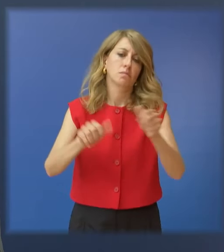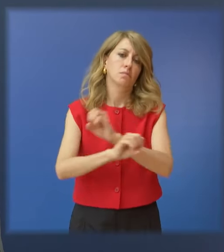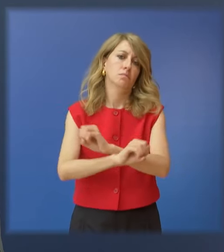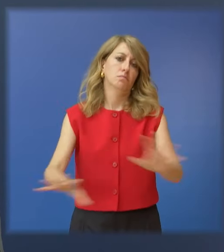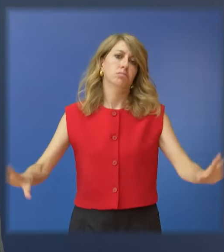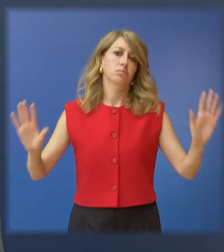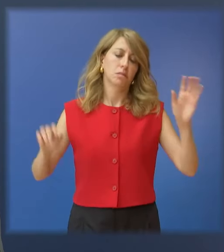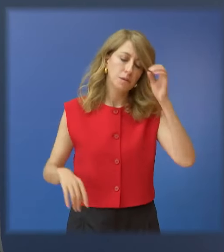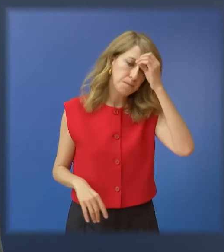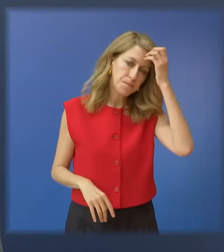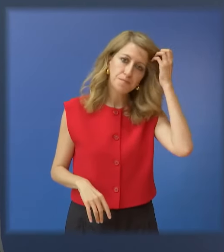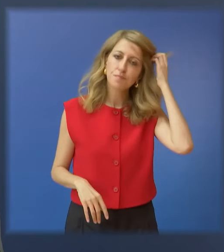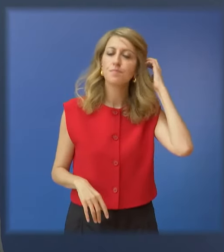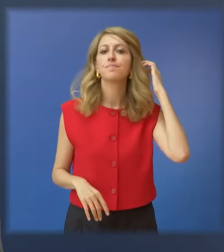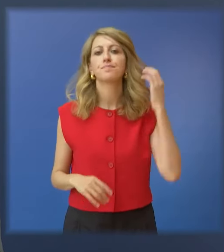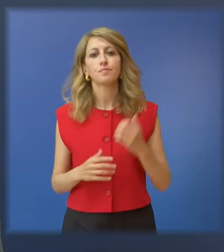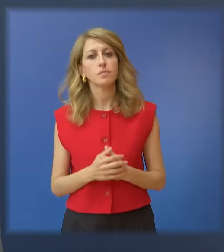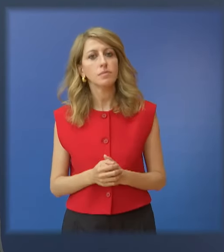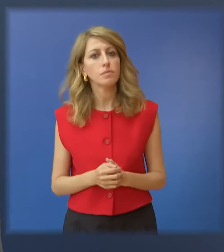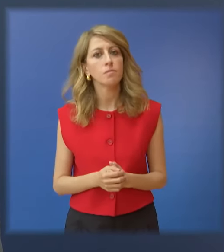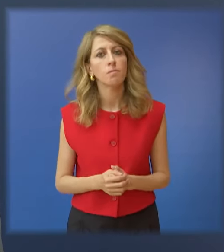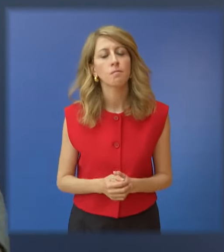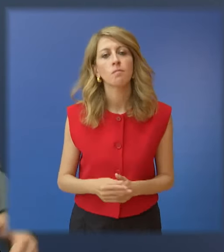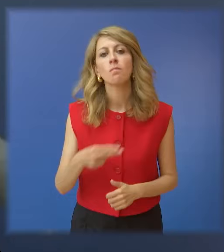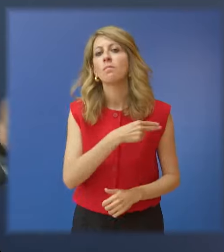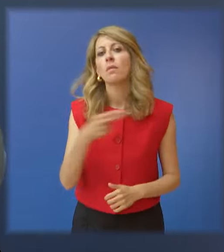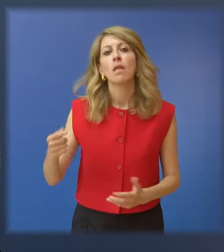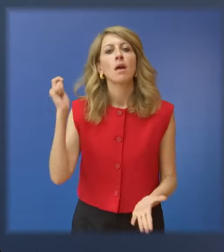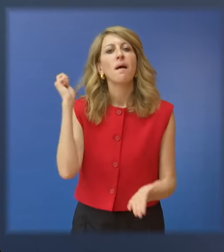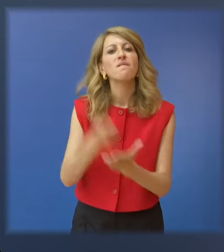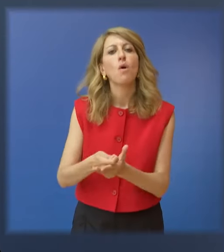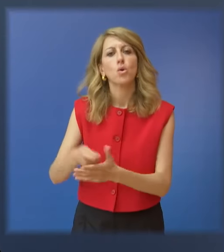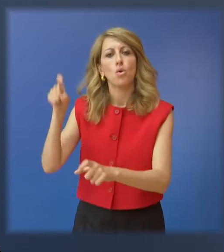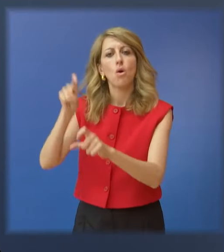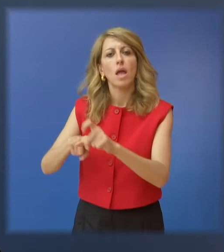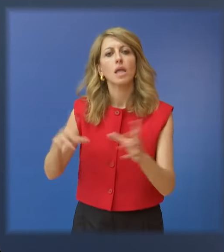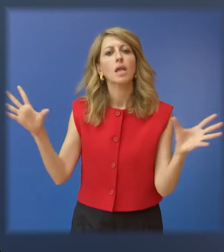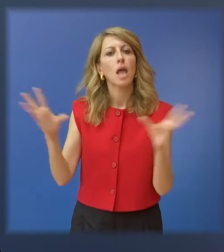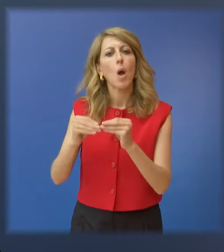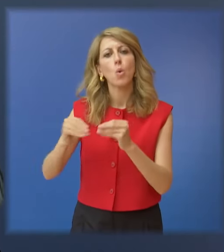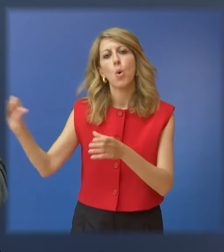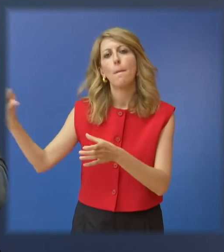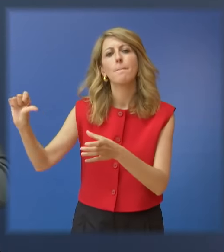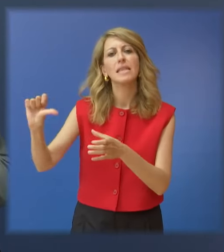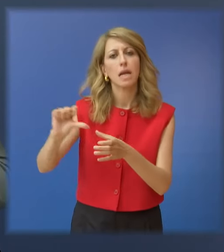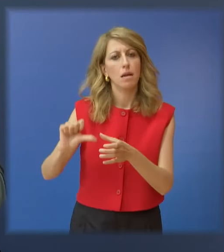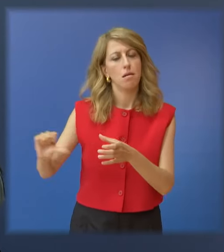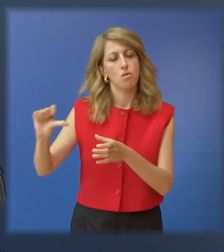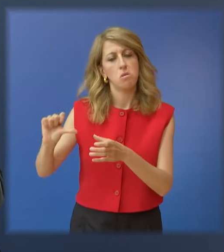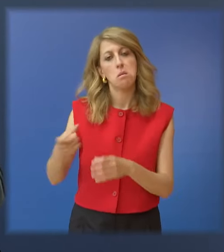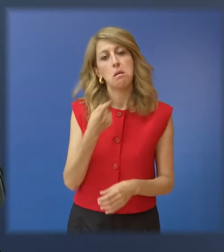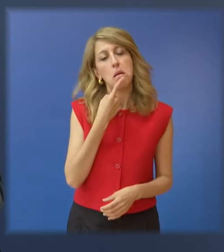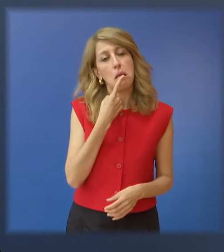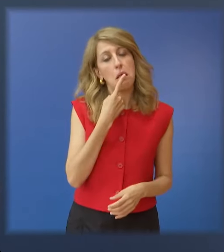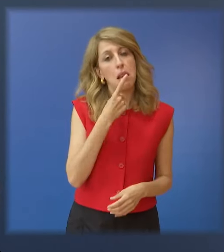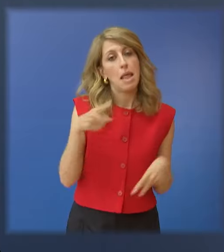ανακοιν πριν ανακοινωθεί η φορολόγηση στα διιστάμενες λέει ότι υπήρχε κάποια επικοινωνία από το κράτος